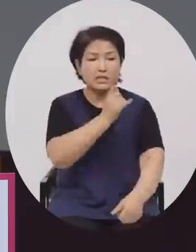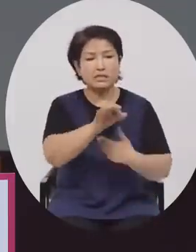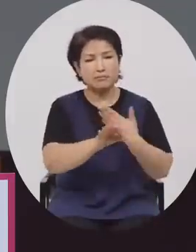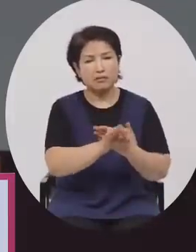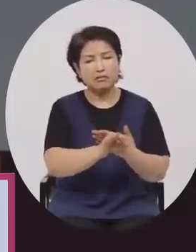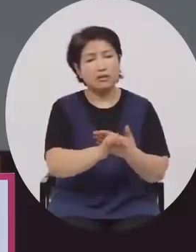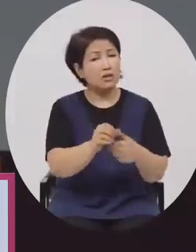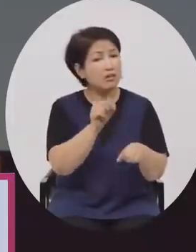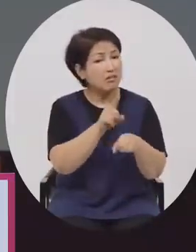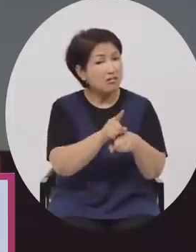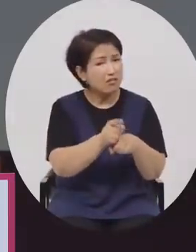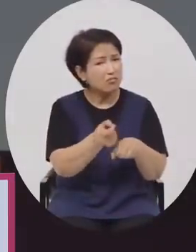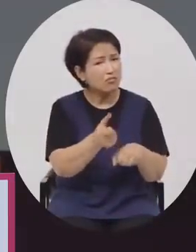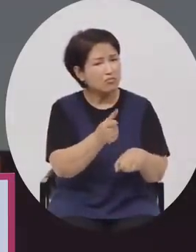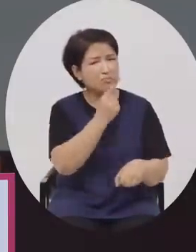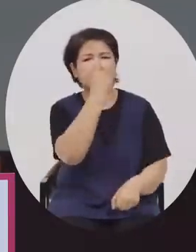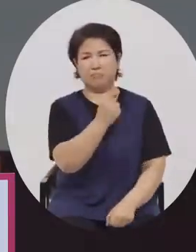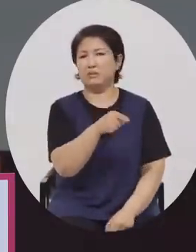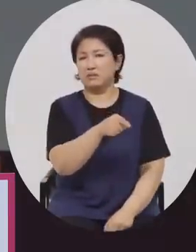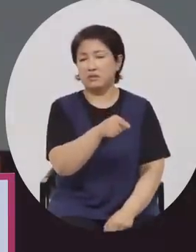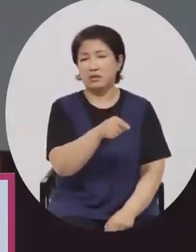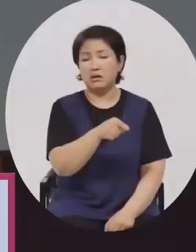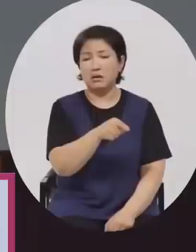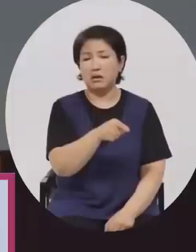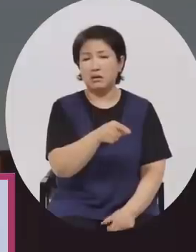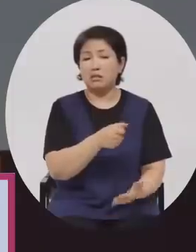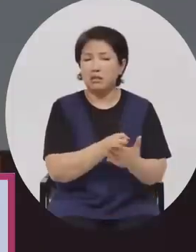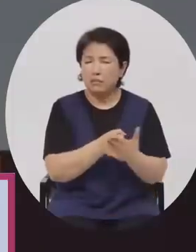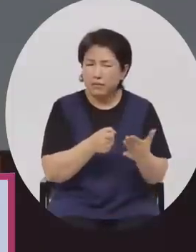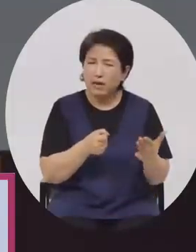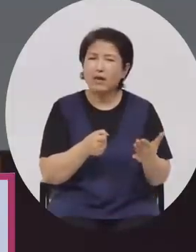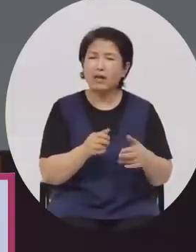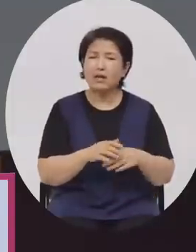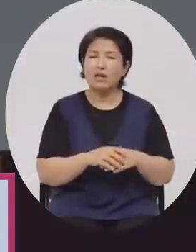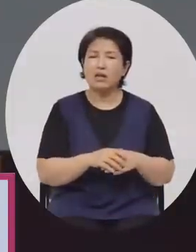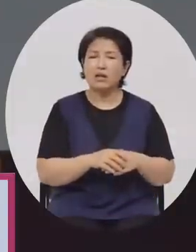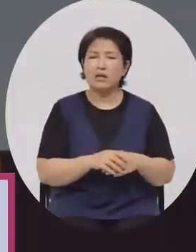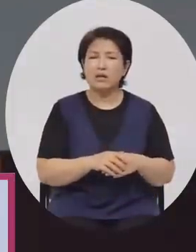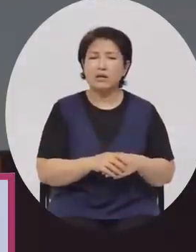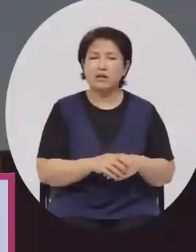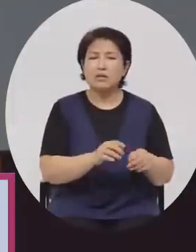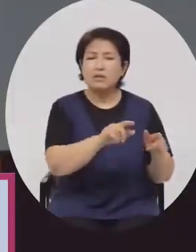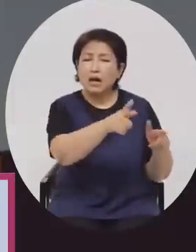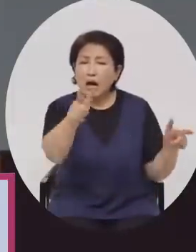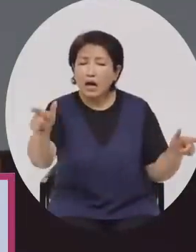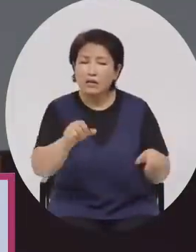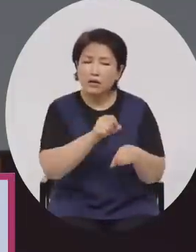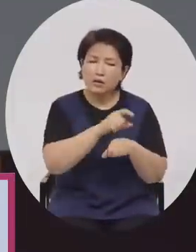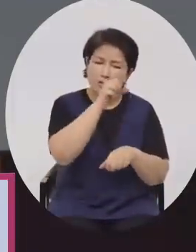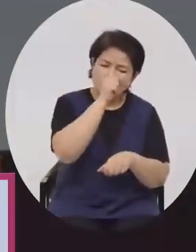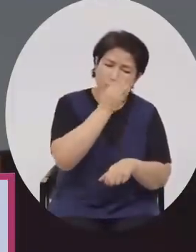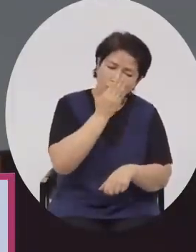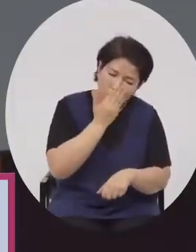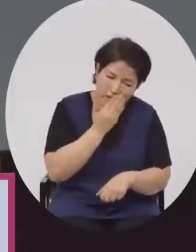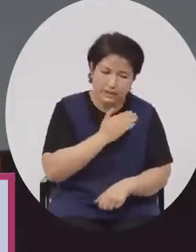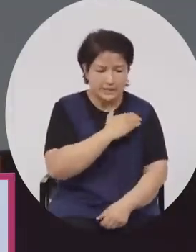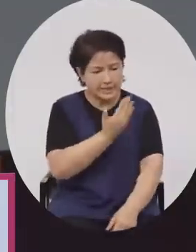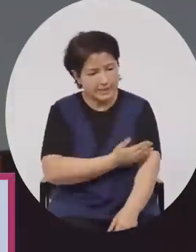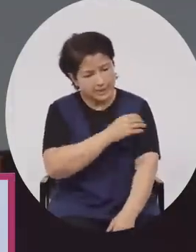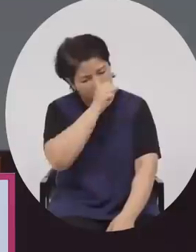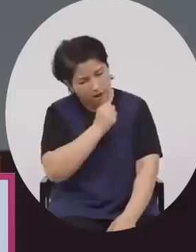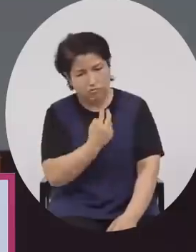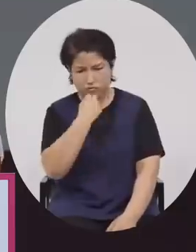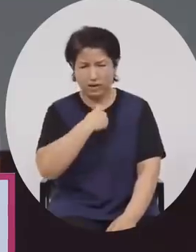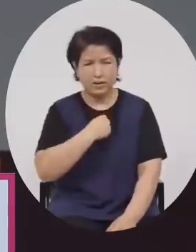다 성질머리 있어. 그러니까 그런 것이기 때문에 다 성질도 좋고 재능도 있고 이런 인간은